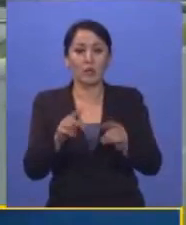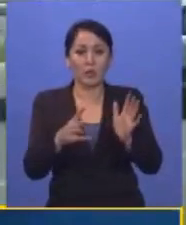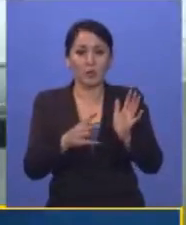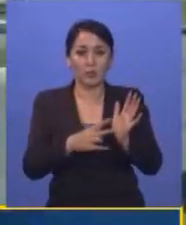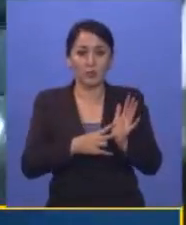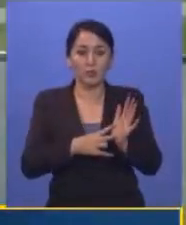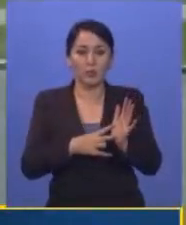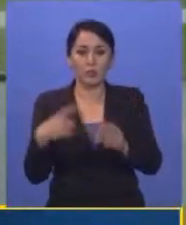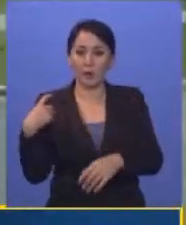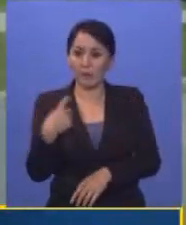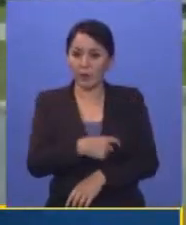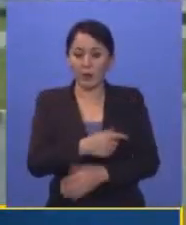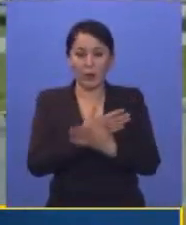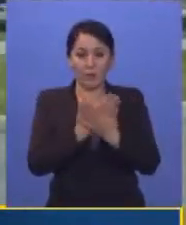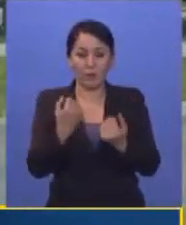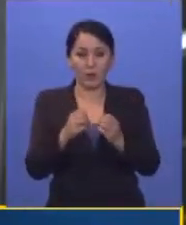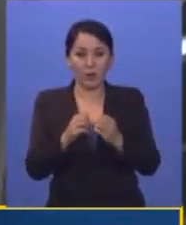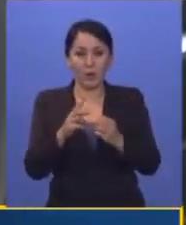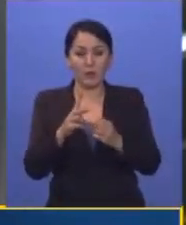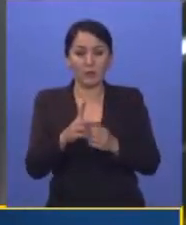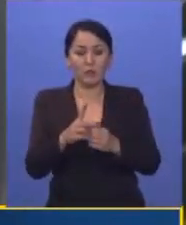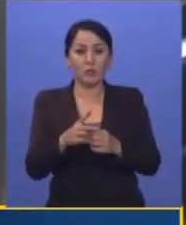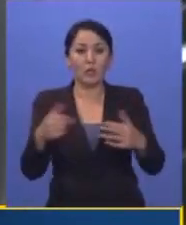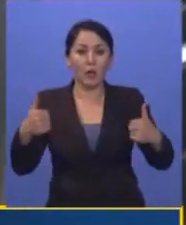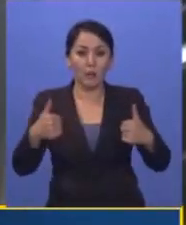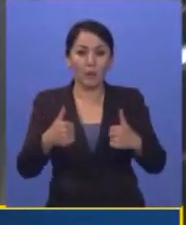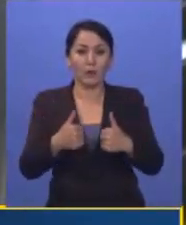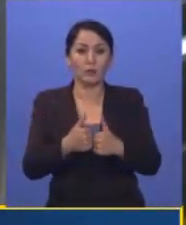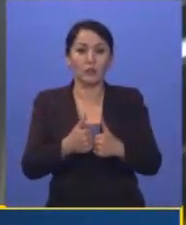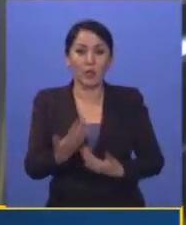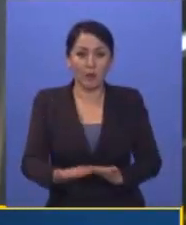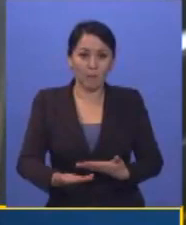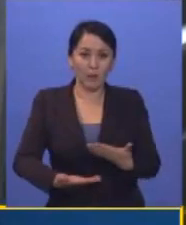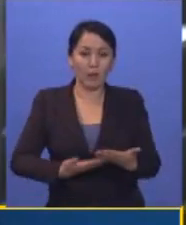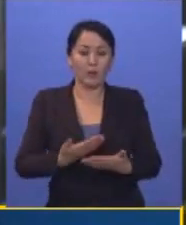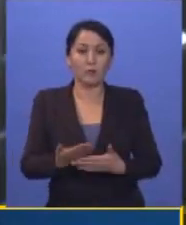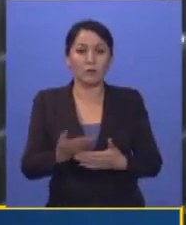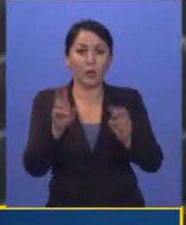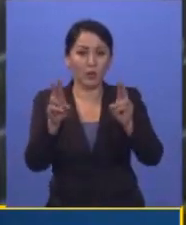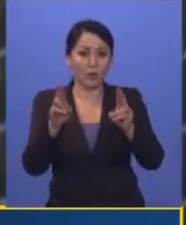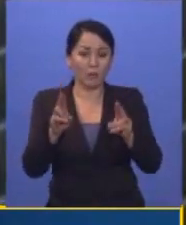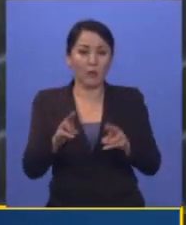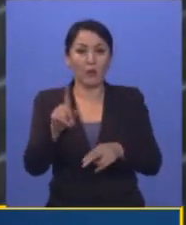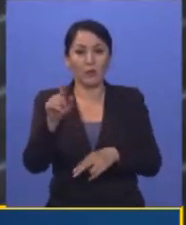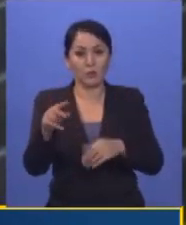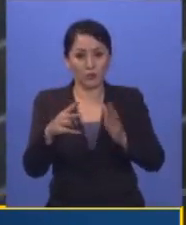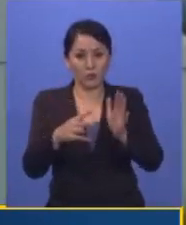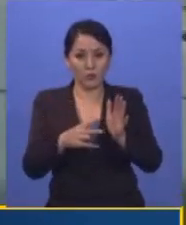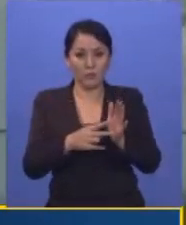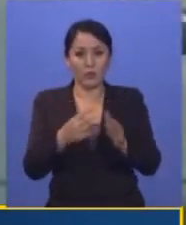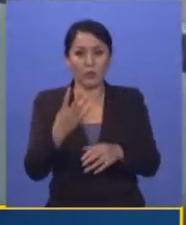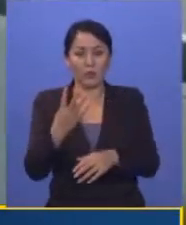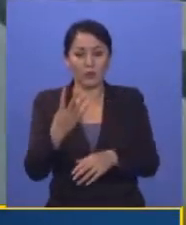факты қауіпсіздік белдігін тақпау, 12 факты авариялық жағдай туғызу. Жаяу жүргіншілер тарапынан ереже бұзудың 174 фактісі